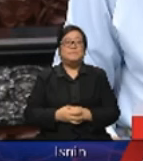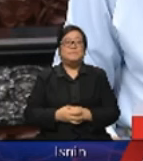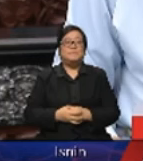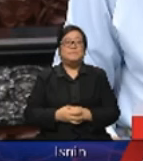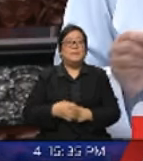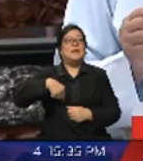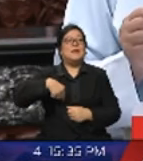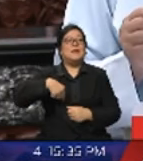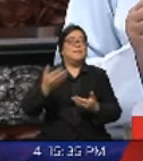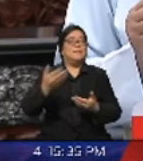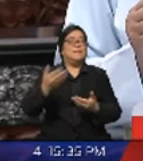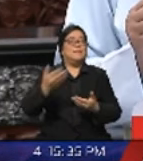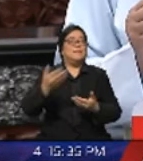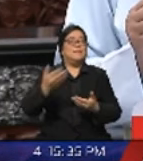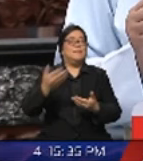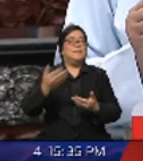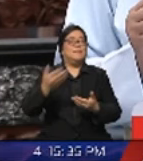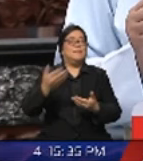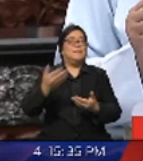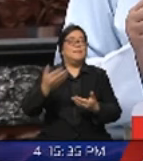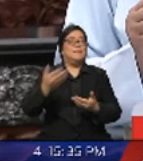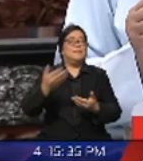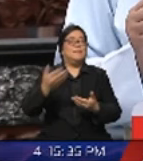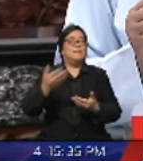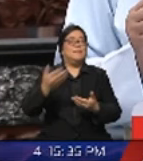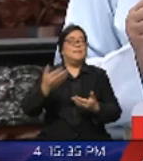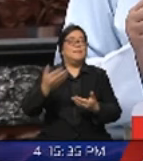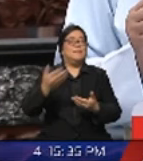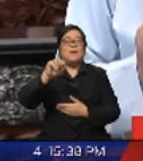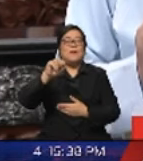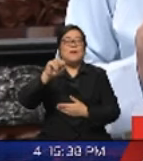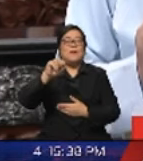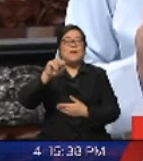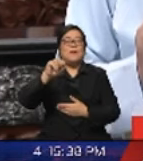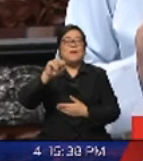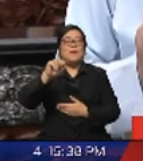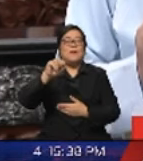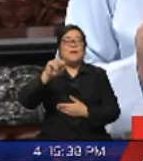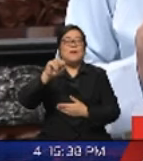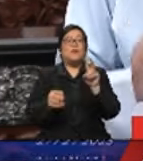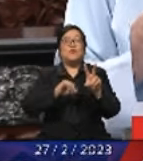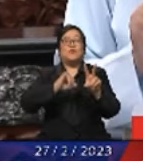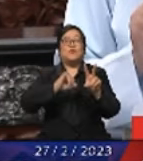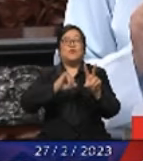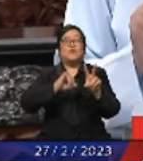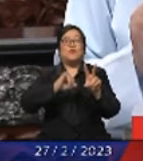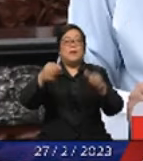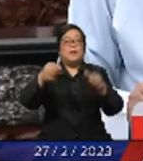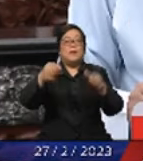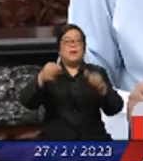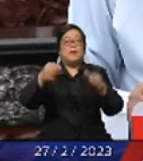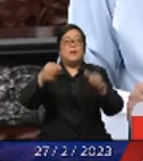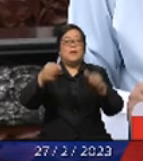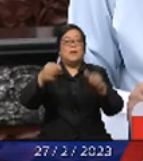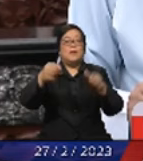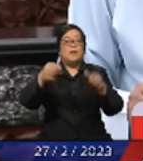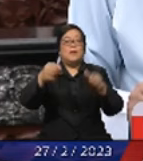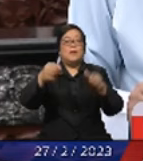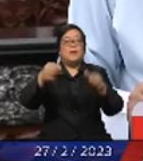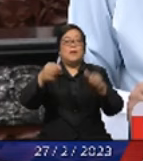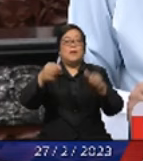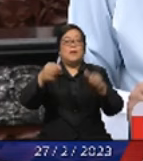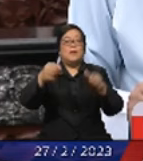kita tawarkan kredit tunai beliau Rahmah khusus kepada 2 juta orang beliau diantara 18